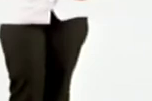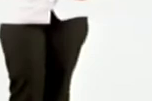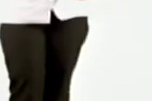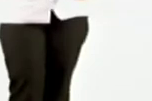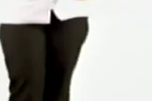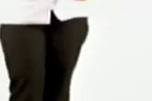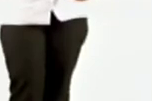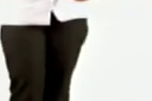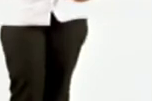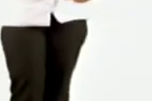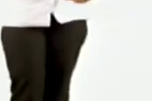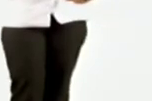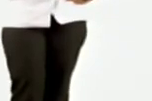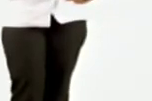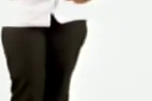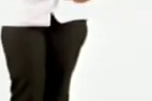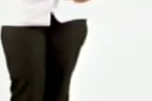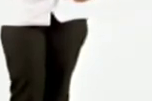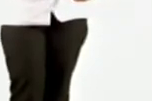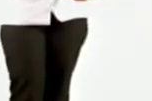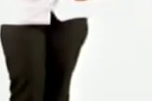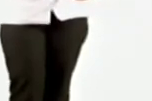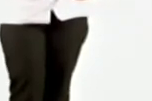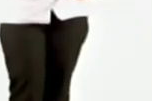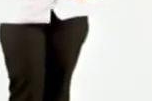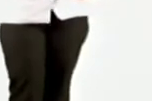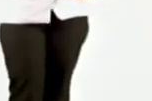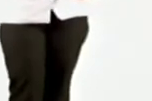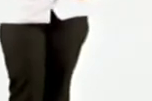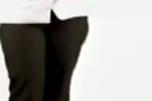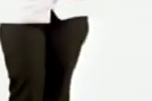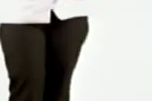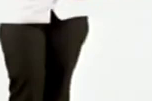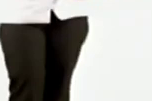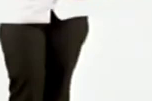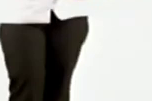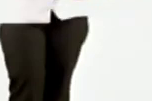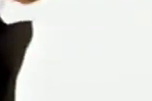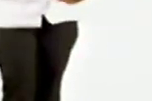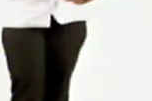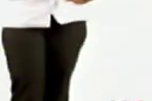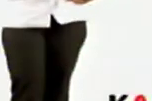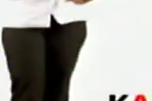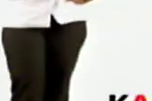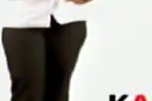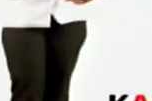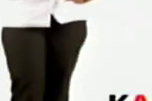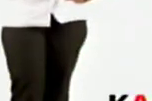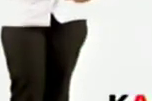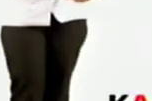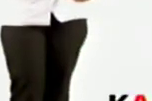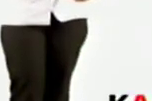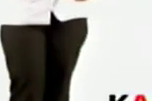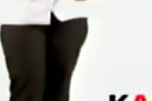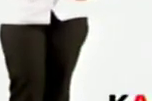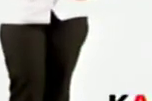kwa idadi halisi ya kura, kwa sababu sasa hivi pale Bomas kuna agent wa Jubilee. Ndiyo. Agent wa NASA na labda wa kuru wakoto